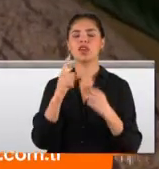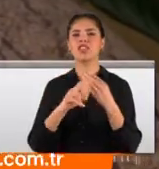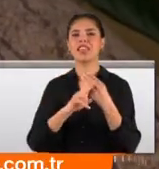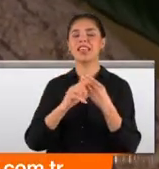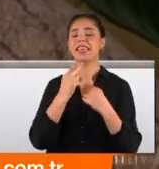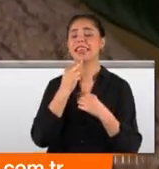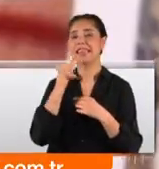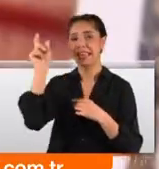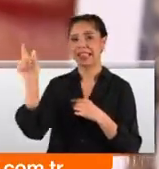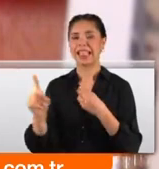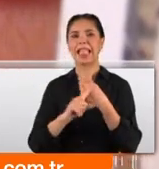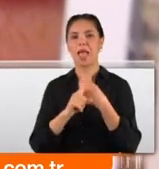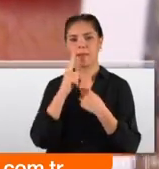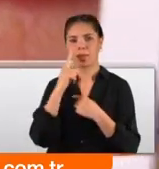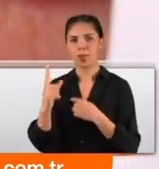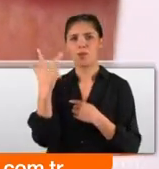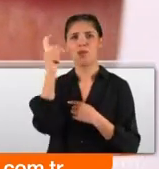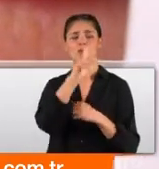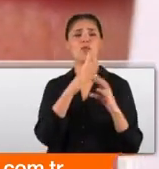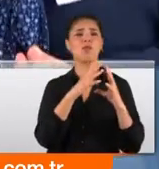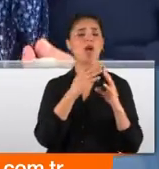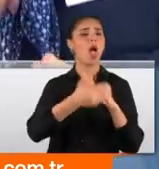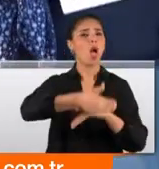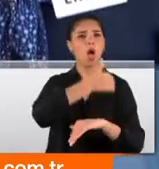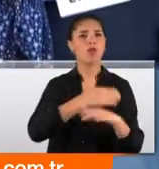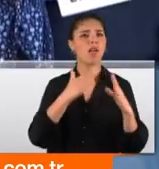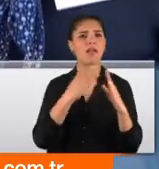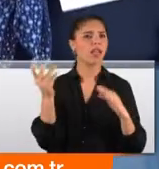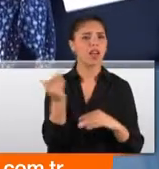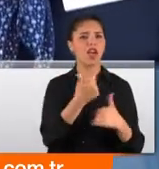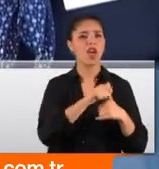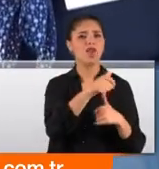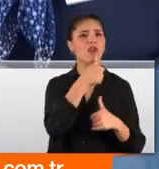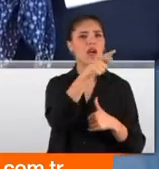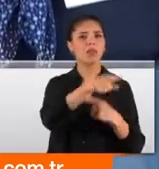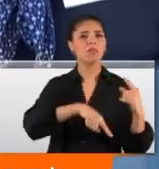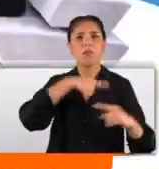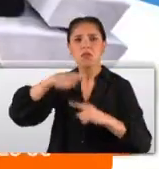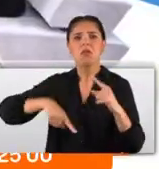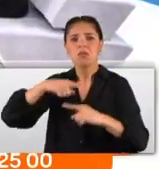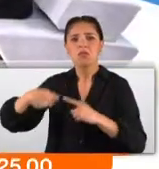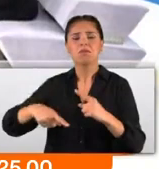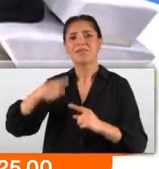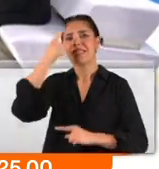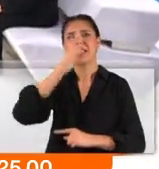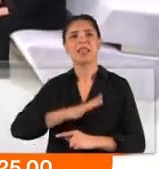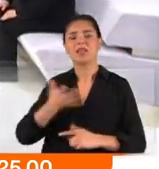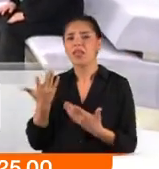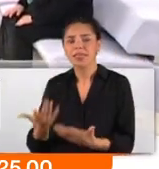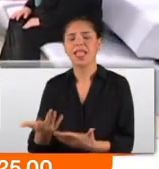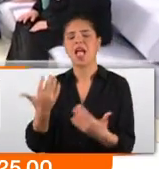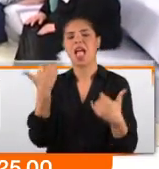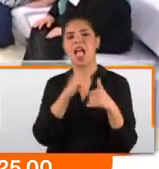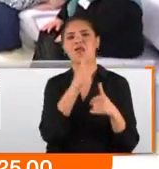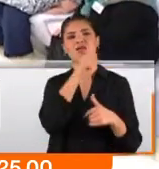Erçetin her yerde 3 ay önce evden kaçan eşini arıyordu. Olmadan olmuyor. Kimsem yok benim. Çoluk çocuk yok. Tek istediği ise eşi